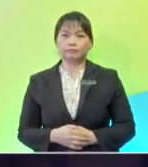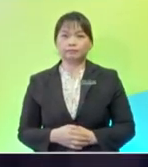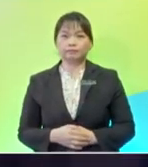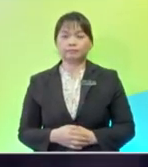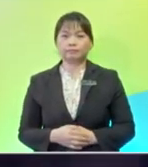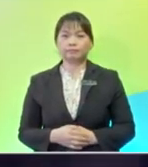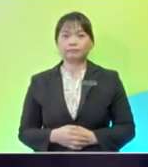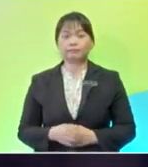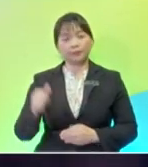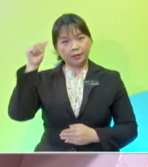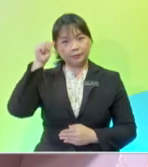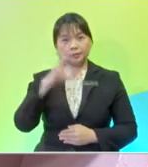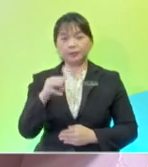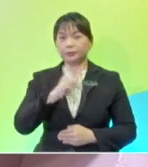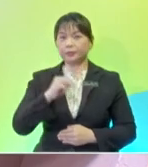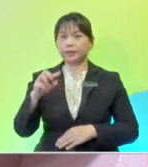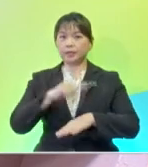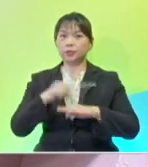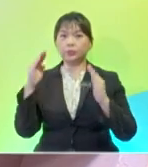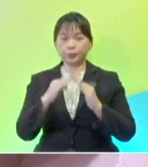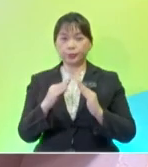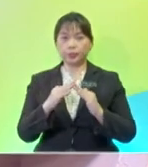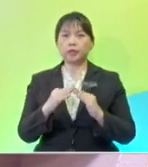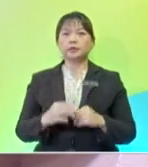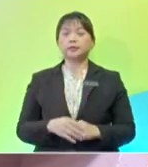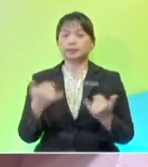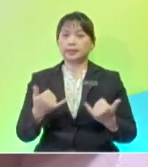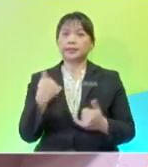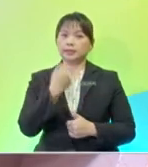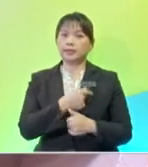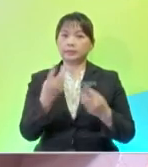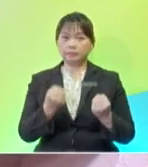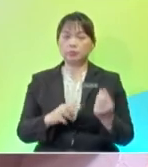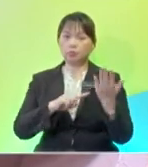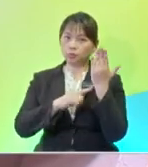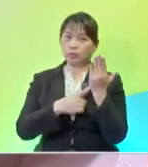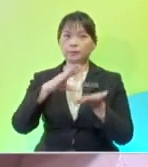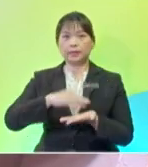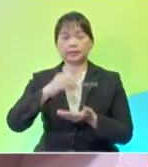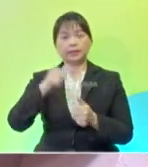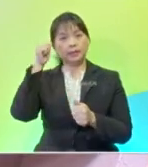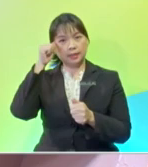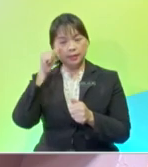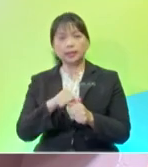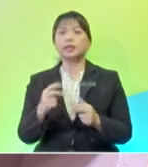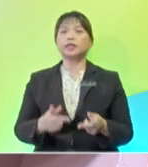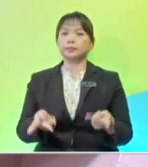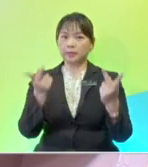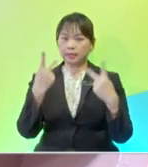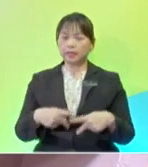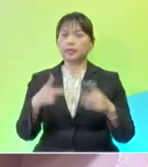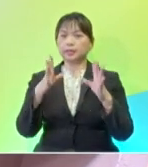ke rumah Oke sekarang kita nak muleh belajar mengingat kembali cerita